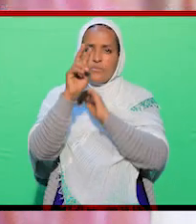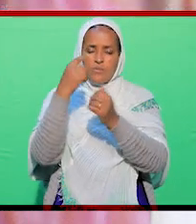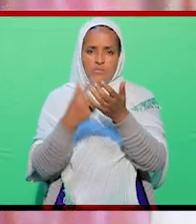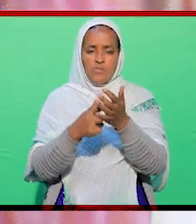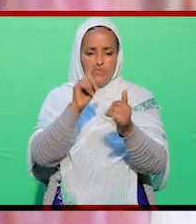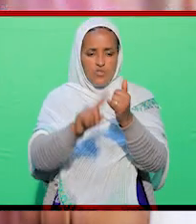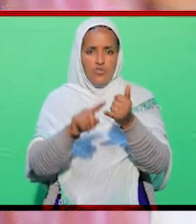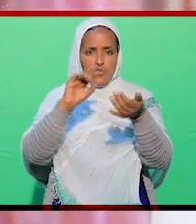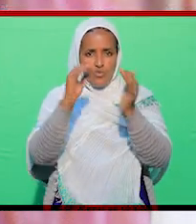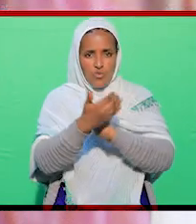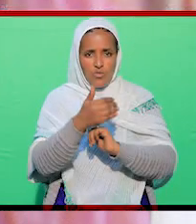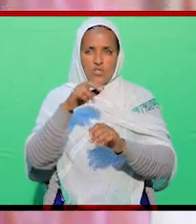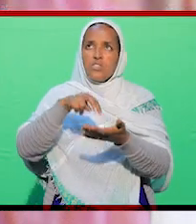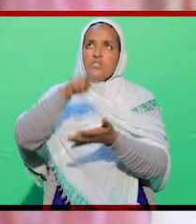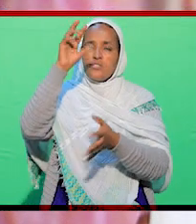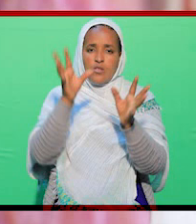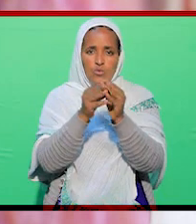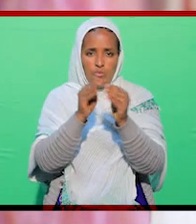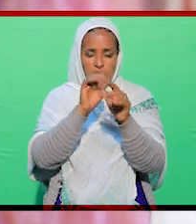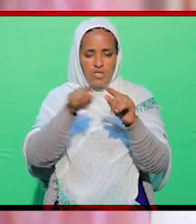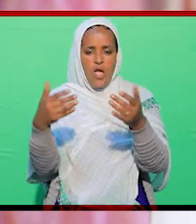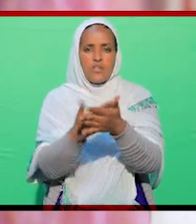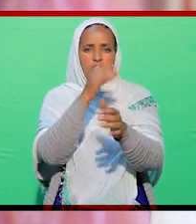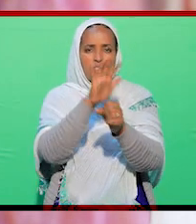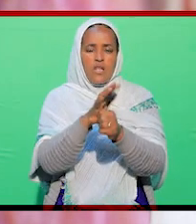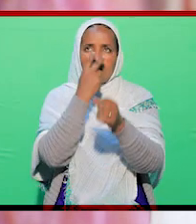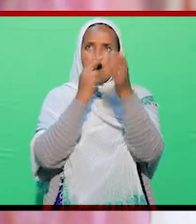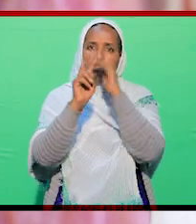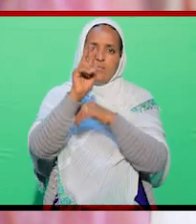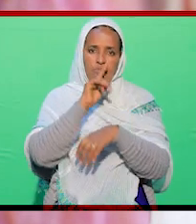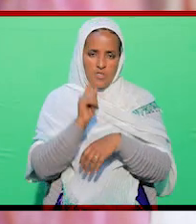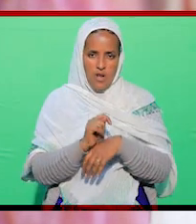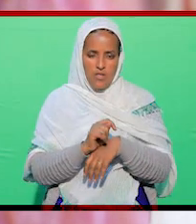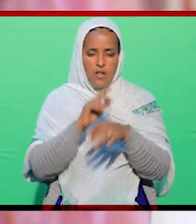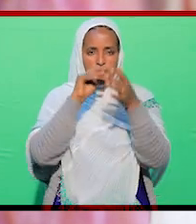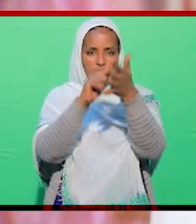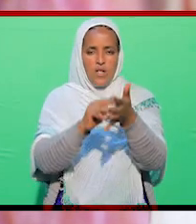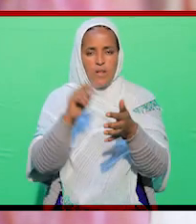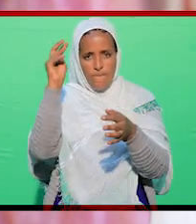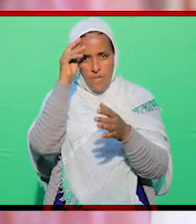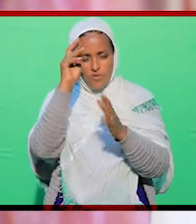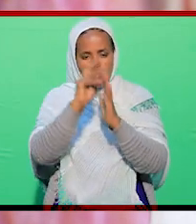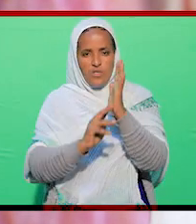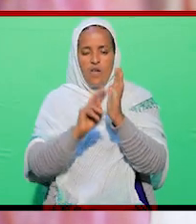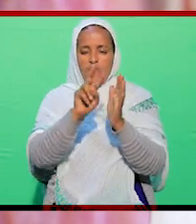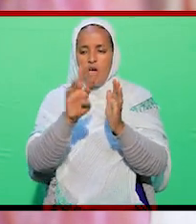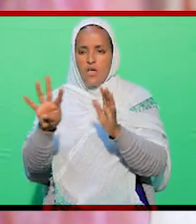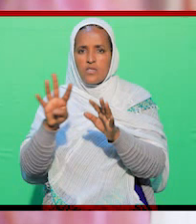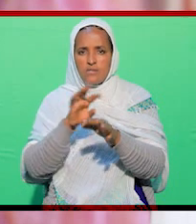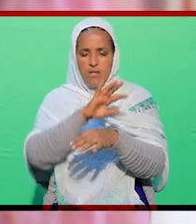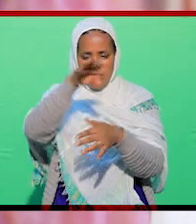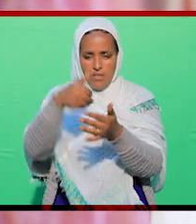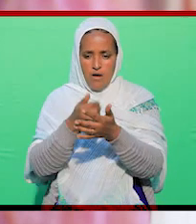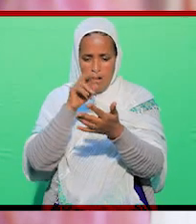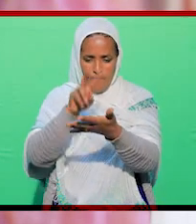ትንቢት ናት። ለብሉይ ኪዳን ትንቢት ፍጻሜ ስትሆን ለትንሣኤ ዘጉባኤ ግን ሐዲስ ኪዳንም ምንድን ናት ማለት ትንቢት ናት።